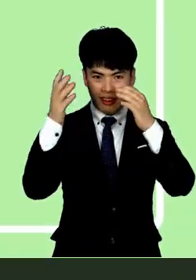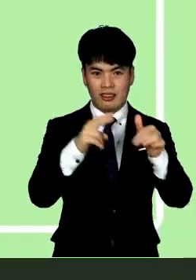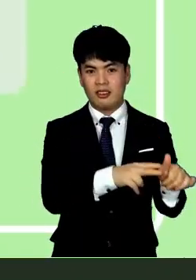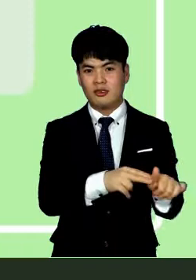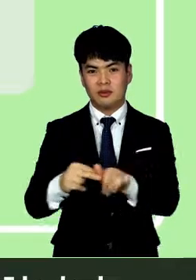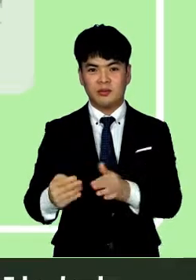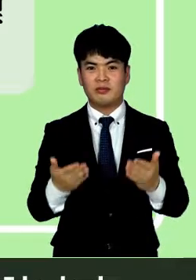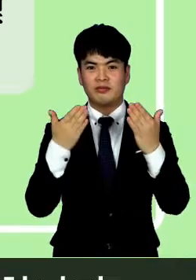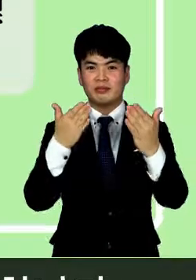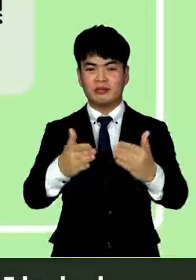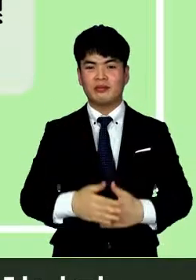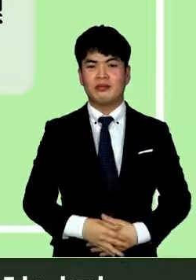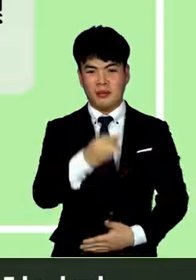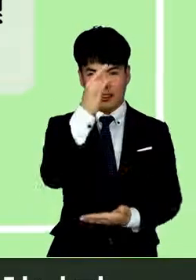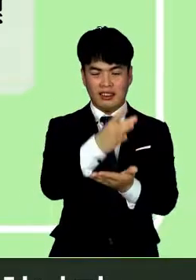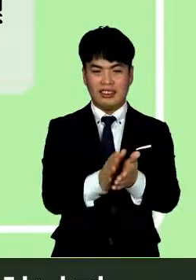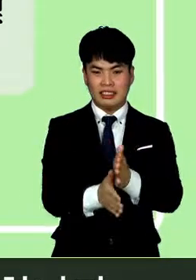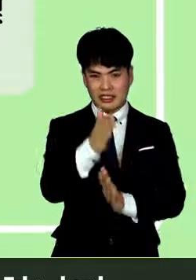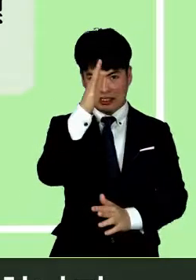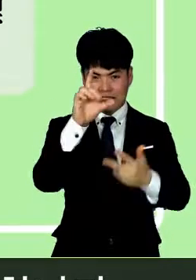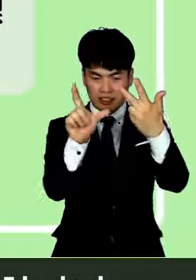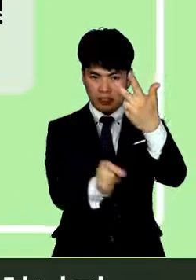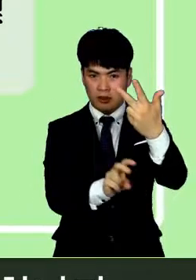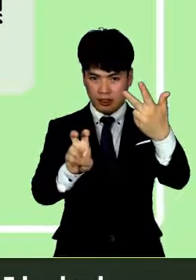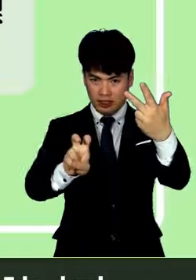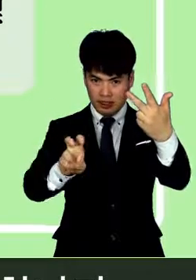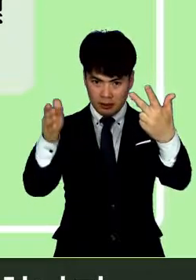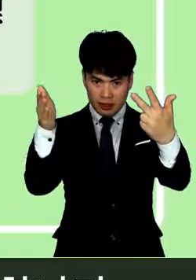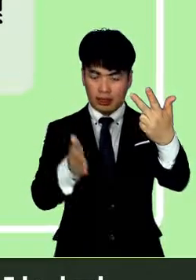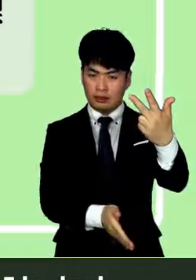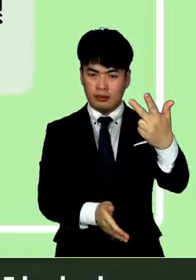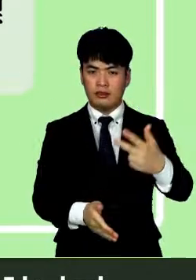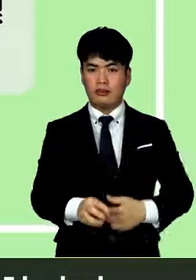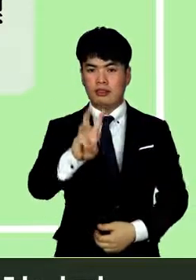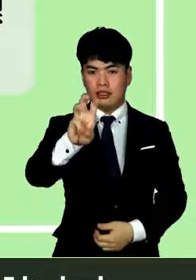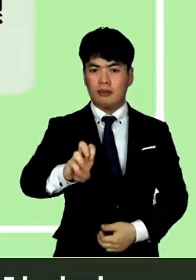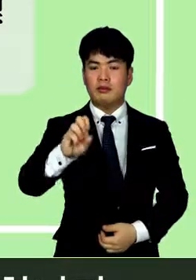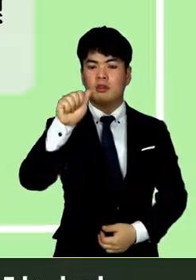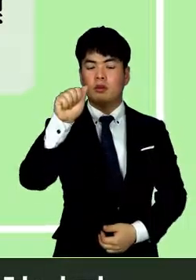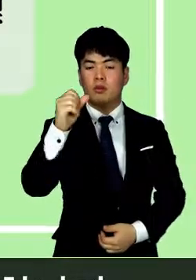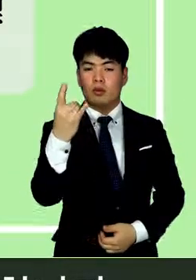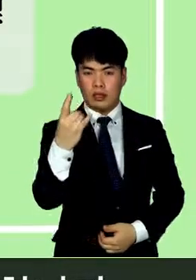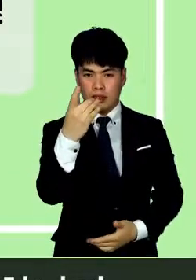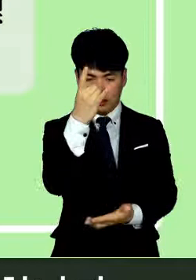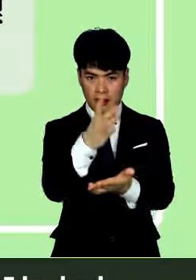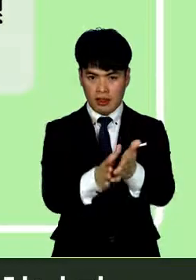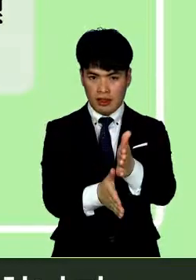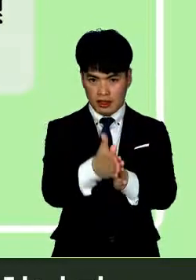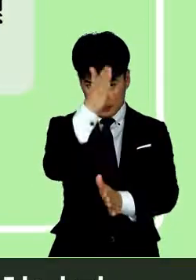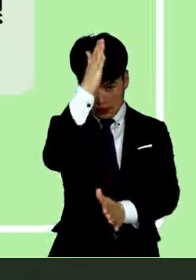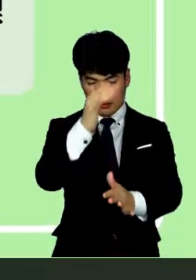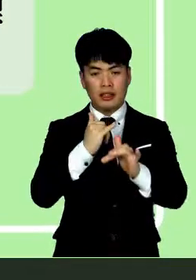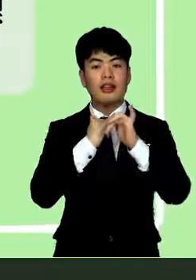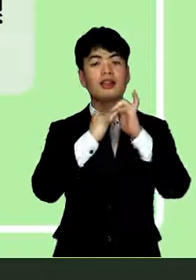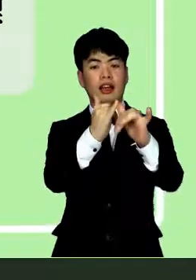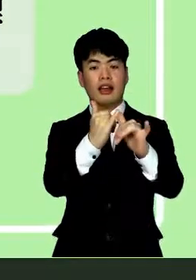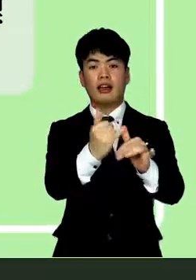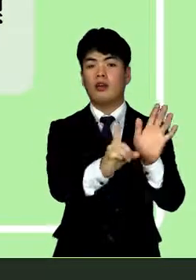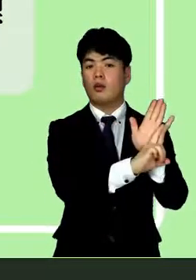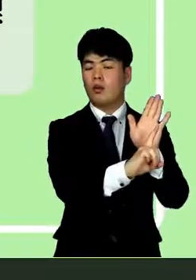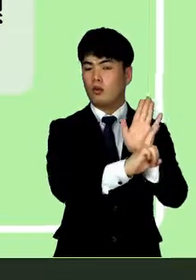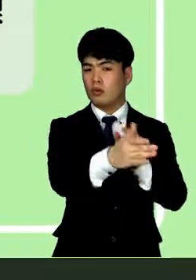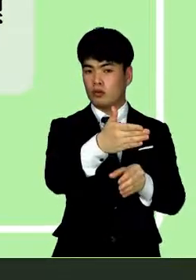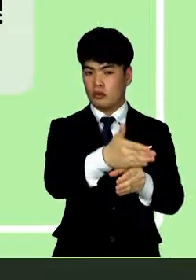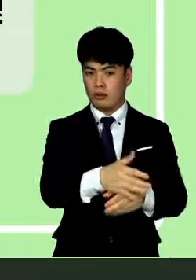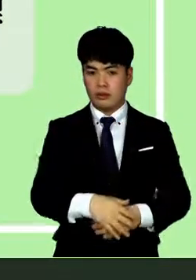환생정보입니다. 천안시가 오는 7월 20일까지 제35회 천안시민의상 수상후보자를 공모합니다. 시는